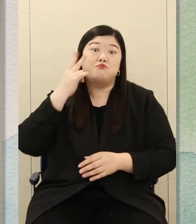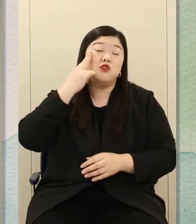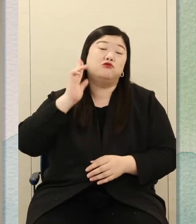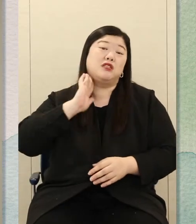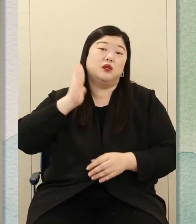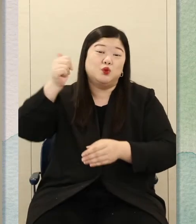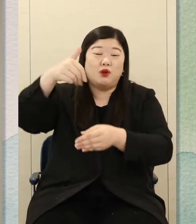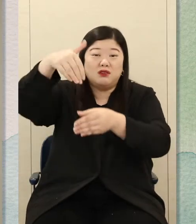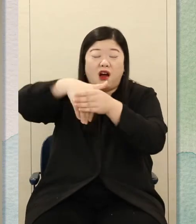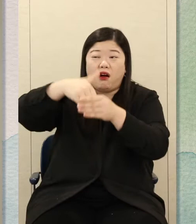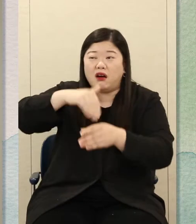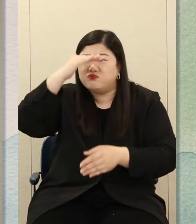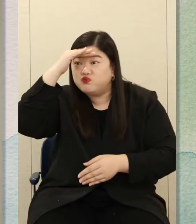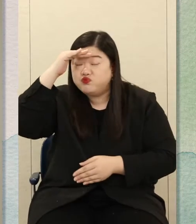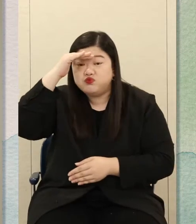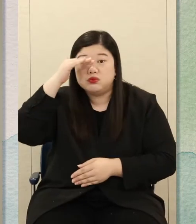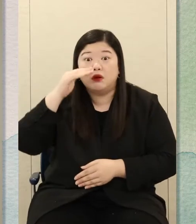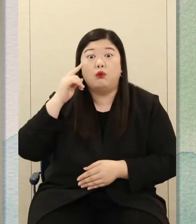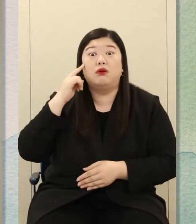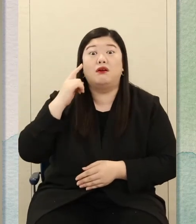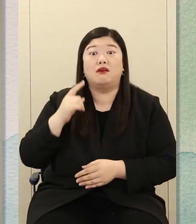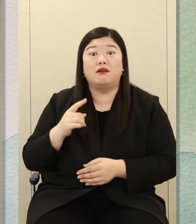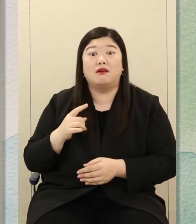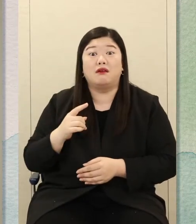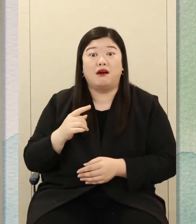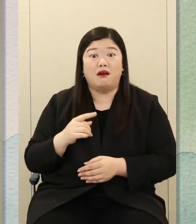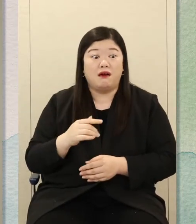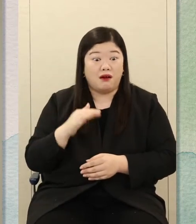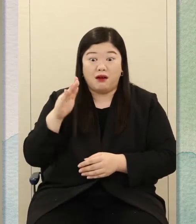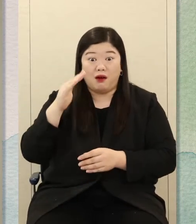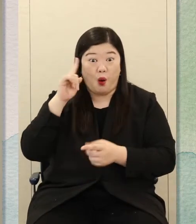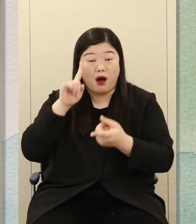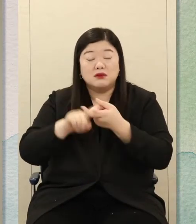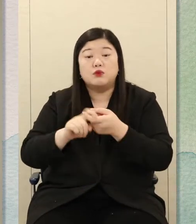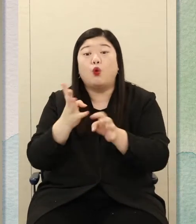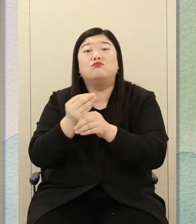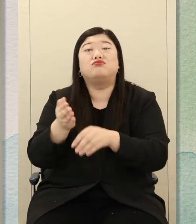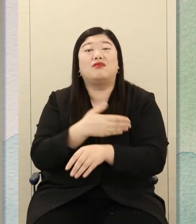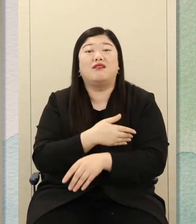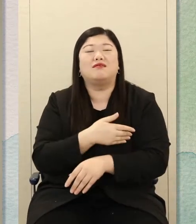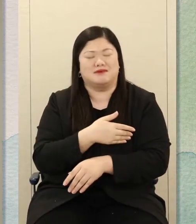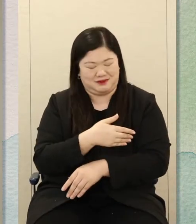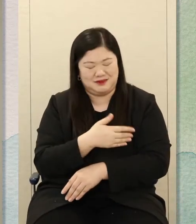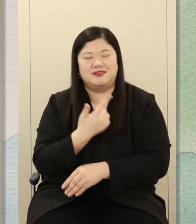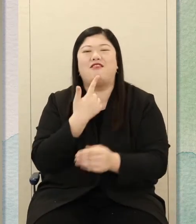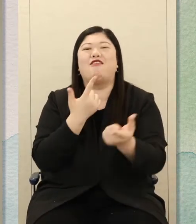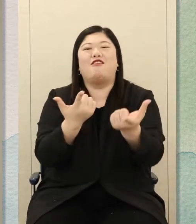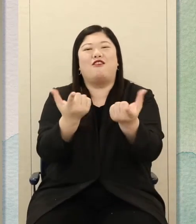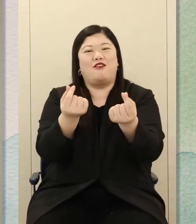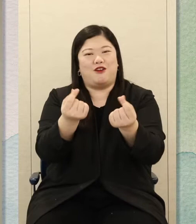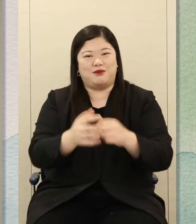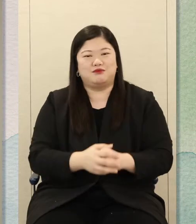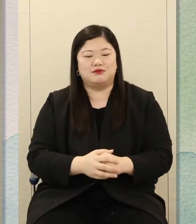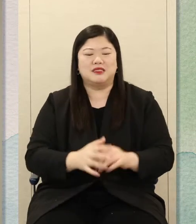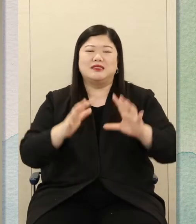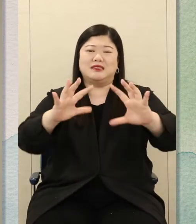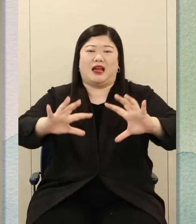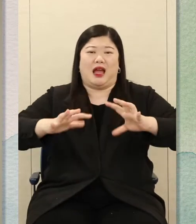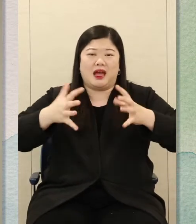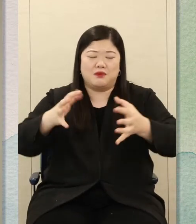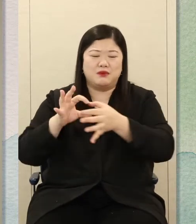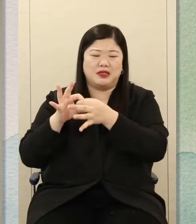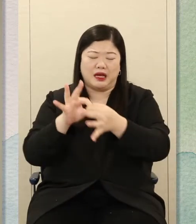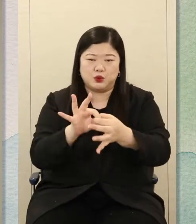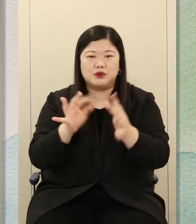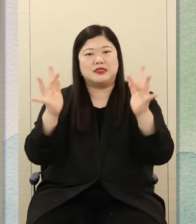가졌나요? 가져야 될 이유도 없는데 관심을 가질 수밖에 없게 됐어요. 왜냐? 너무나 세상이 밀접하게